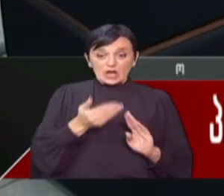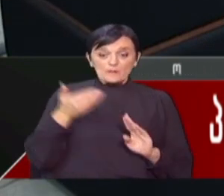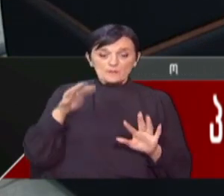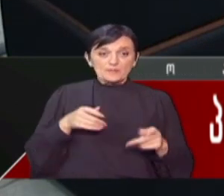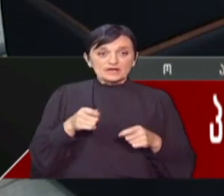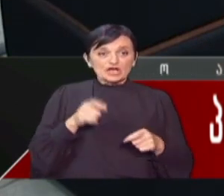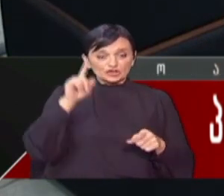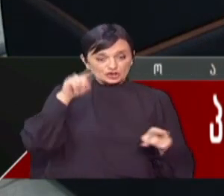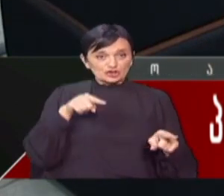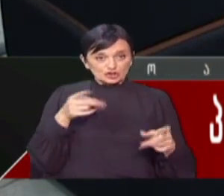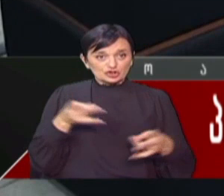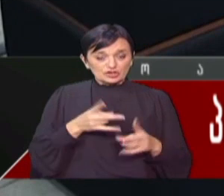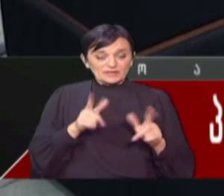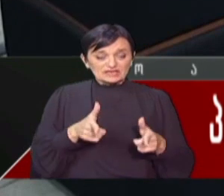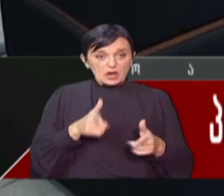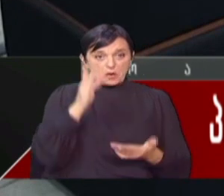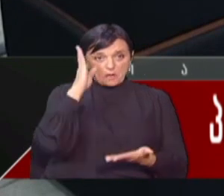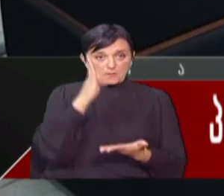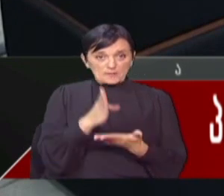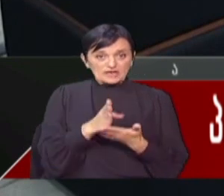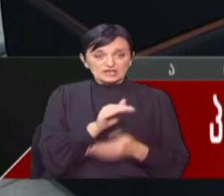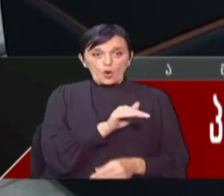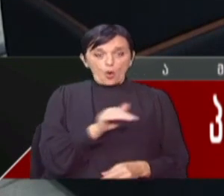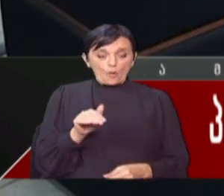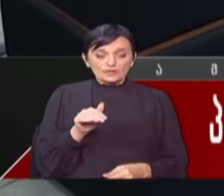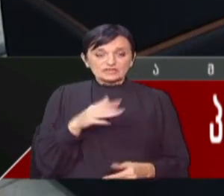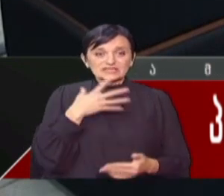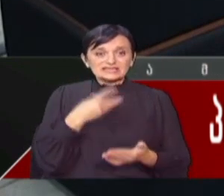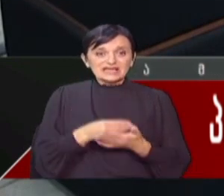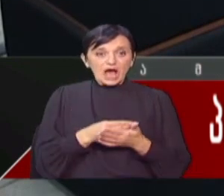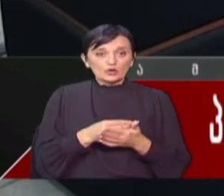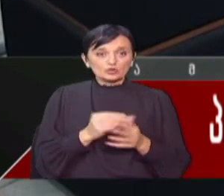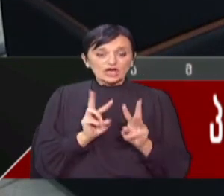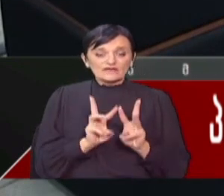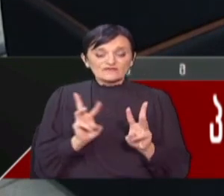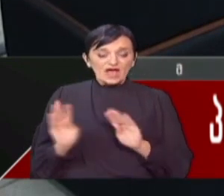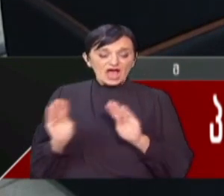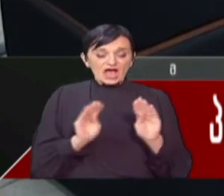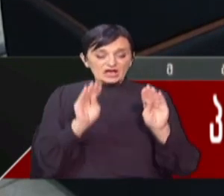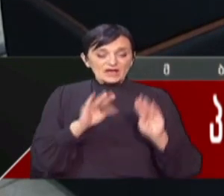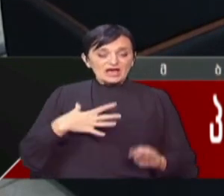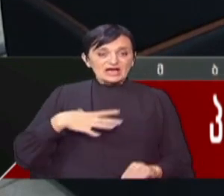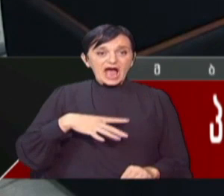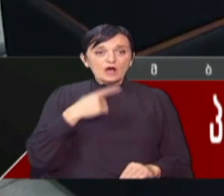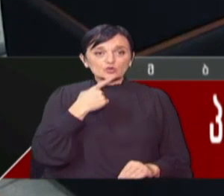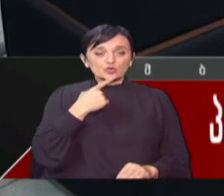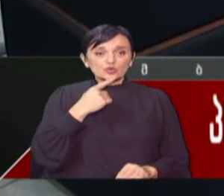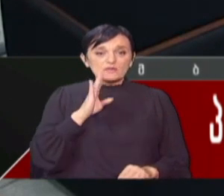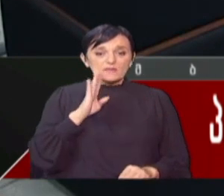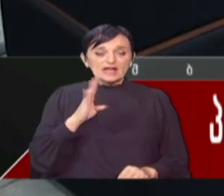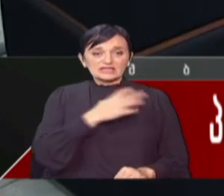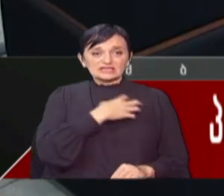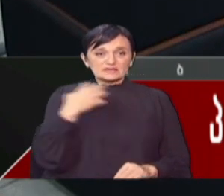იცოდა, რომ მას ჭირდებოდა თანხმობა და ეს დაწერა პირდაპირ ოფიციალურად საკუთარ ვებგვერდზე, როცა ქართულ ენაზე მიმართა ბელგიის მეფეს.